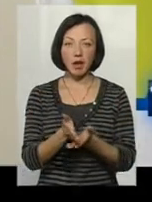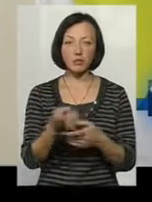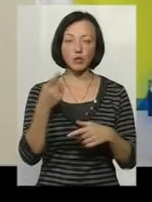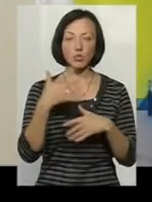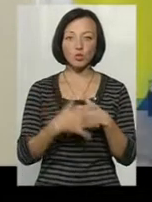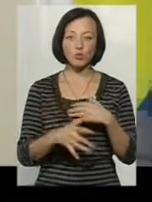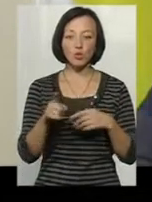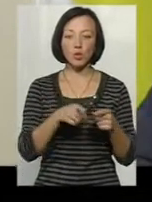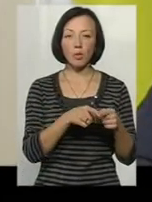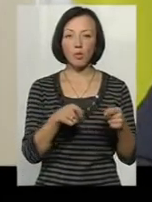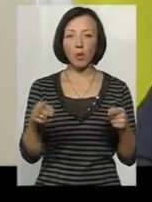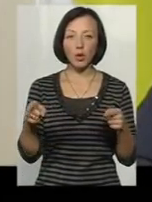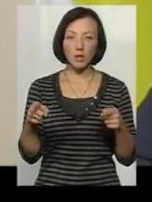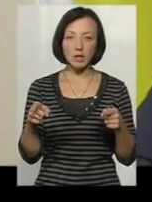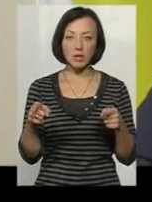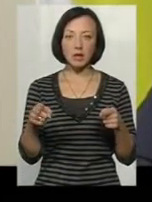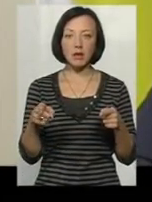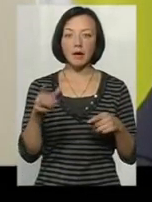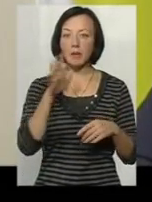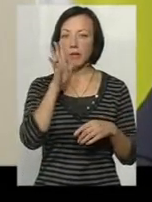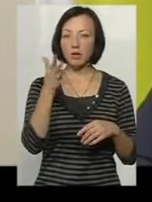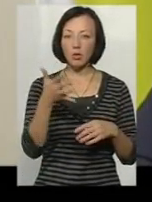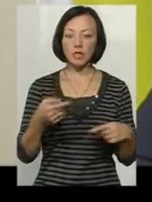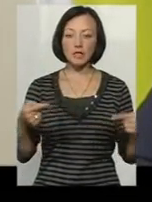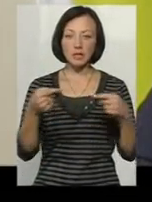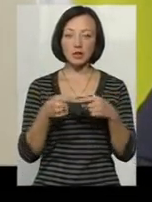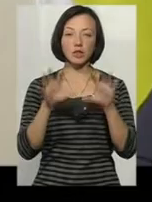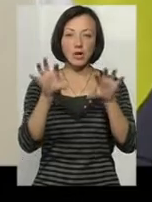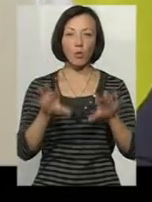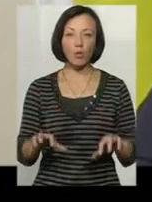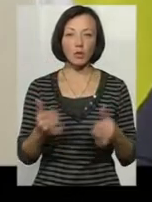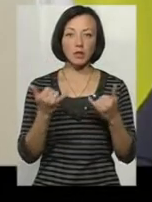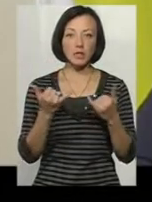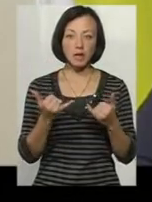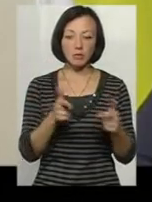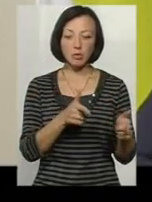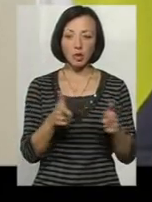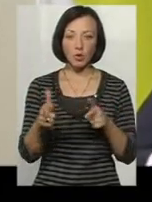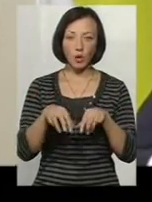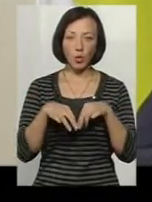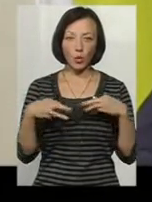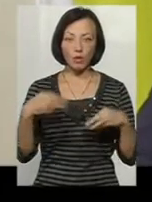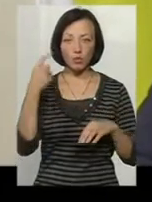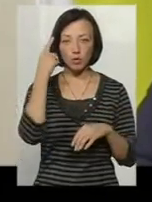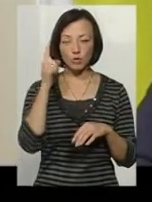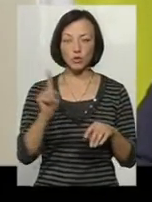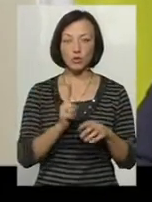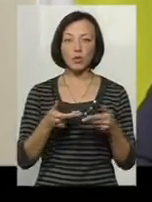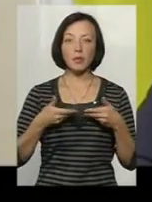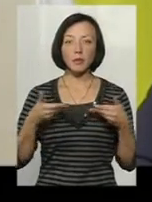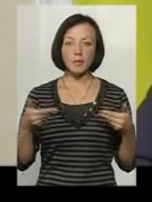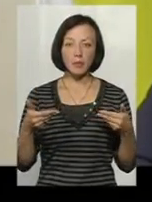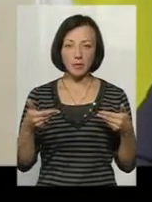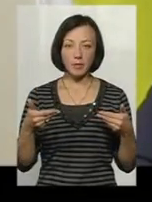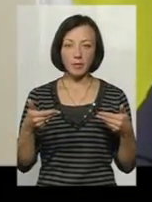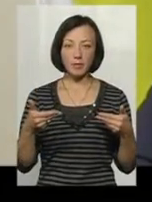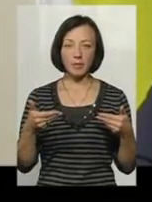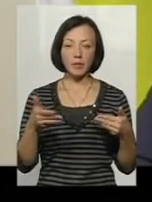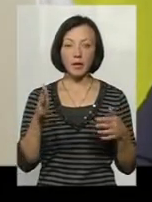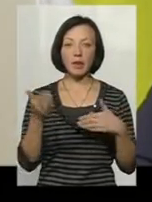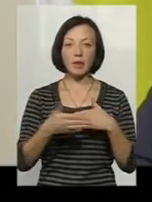розуміємо, що на протязі практично 5 років, згідно того закону, який зараз підготовлений урядом, я думаю, що ми його буквально